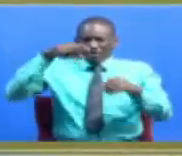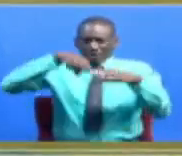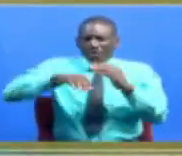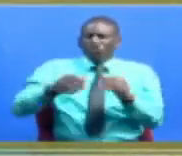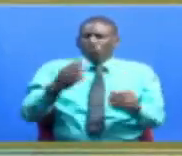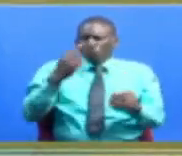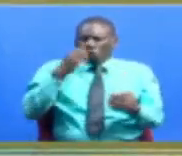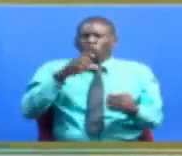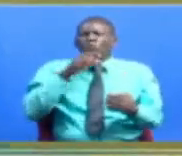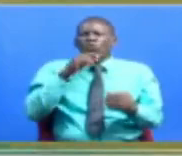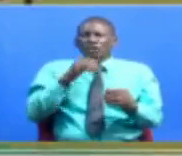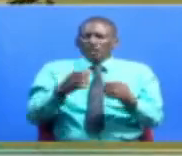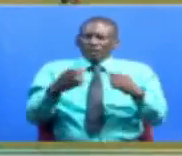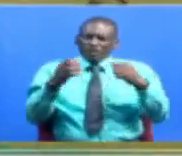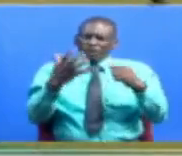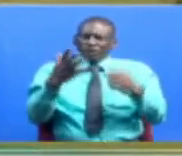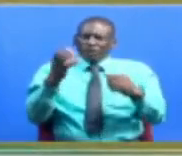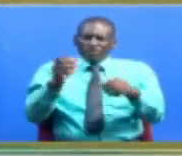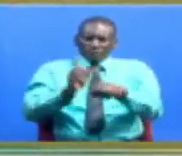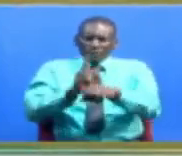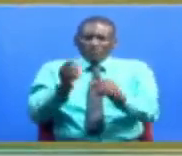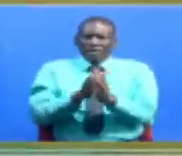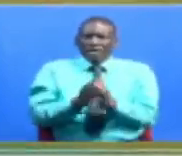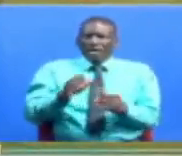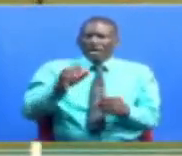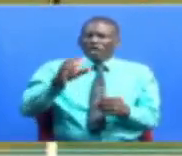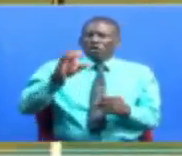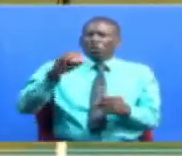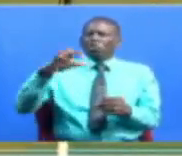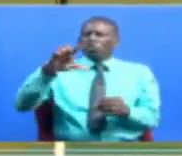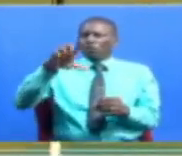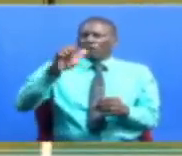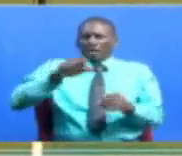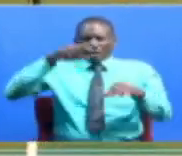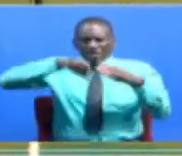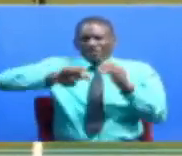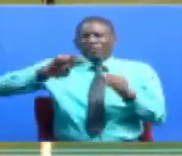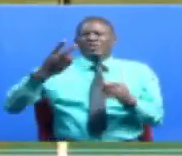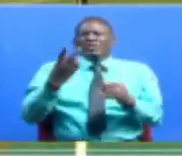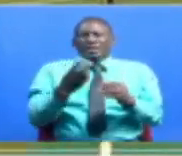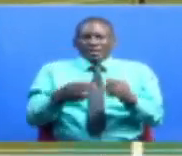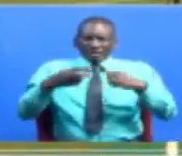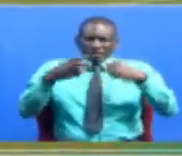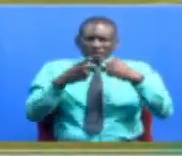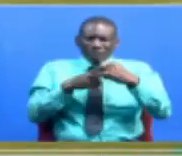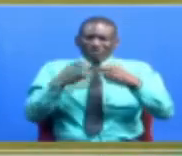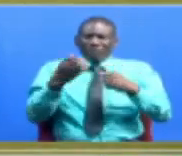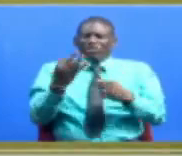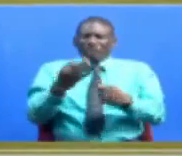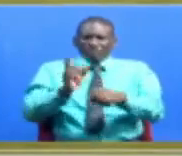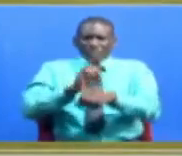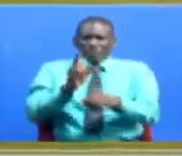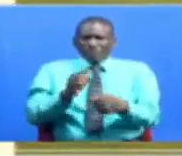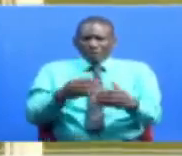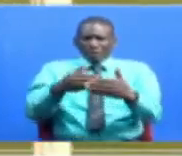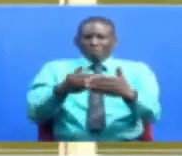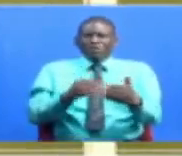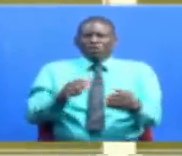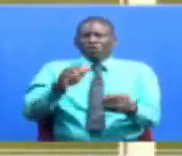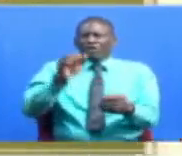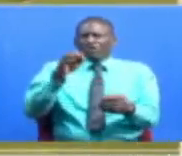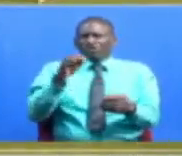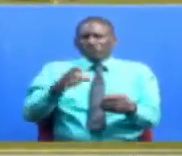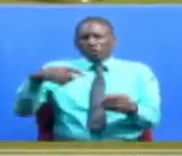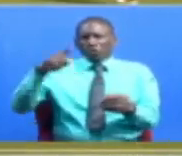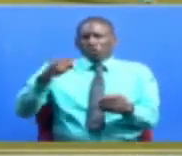kunako dakika 50, naye Vincent Ogola alipachika kimiani goli la pili dakika 73. Awali Ingwe iliinyuka Mlembe